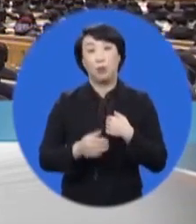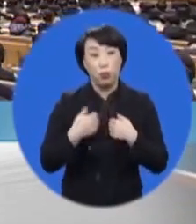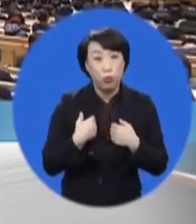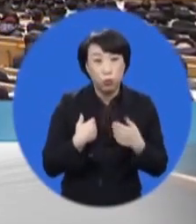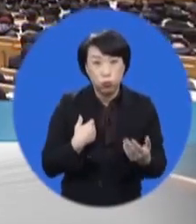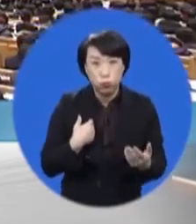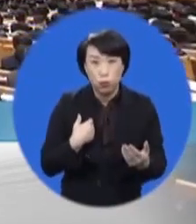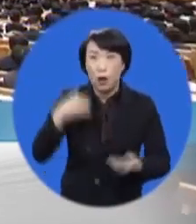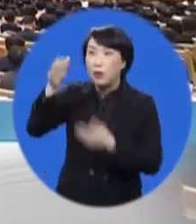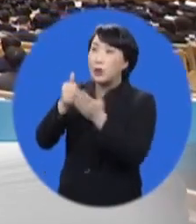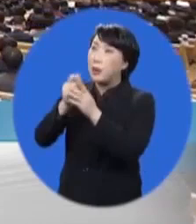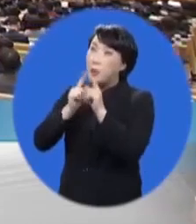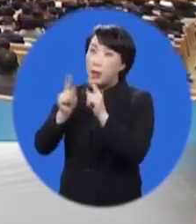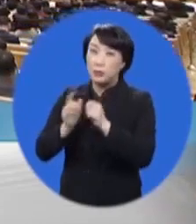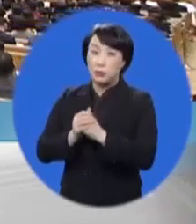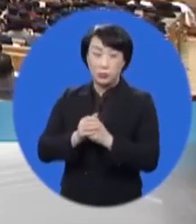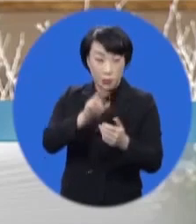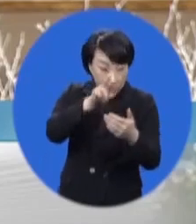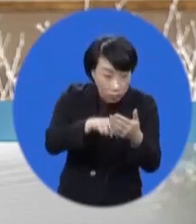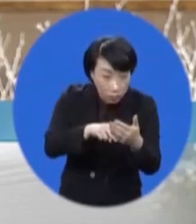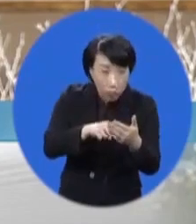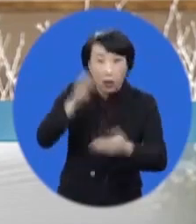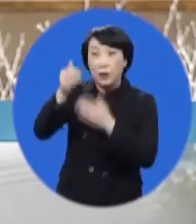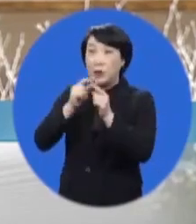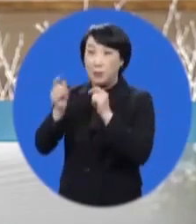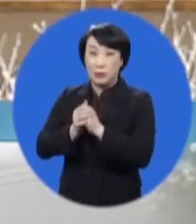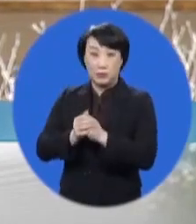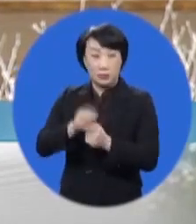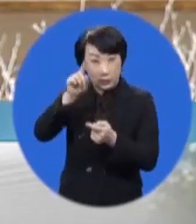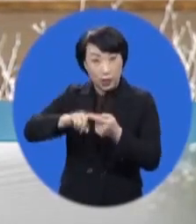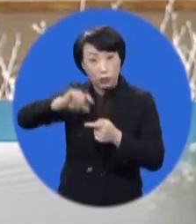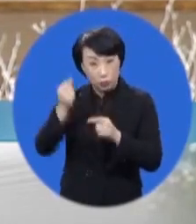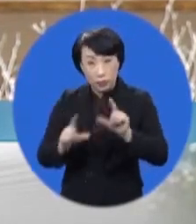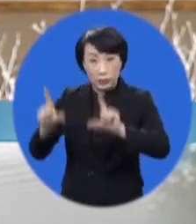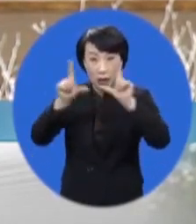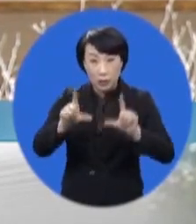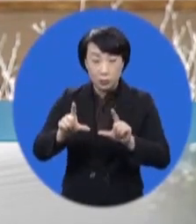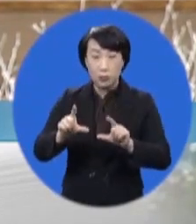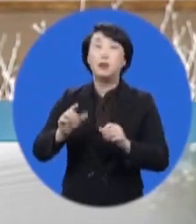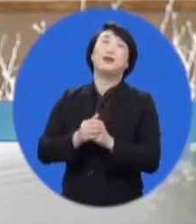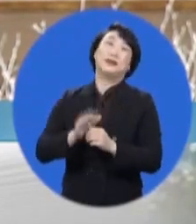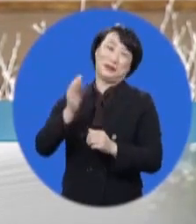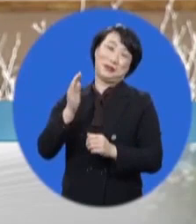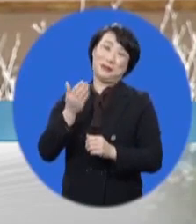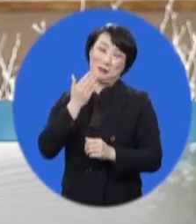모르면 하나님의 말씀을 읽고 하나님 말씀대로 살면 됩니다.